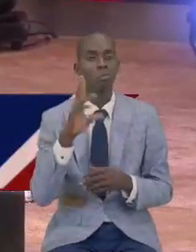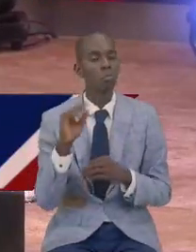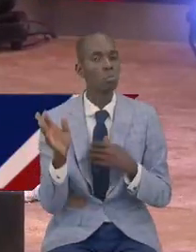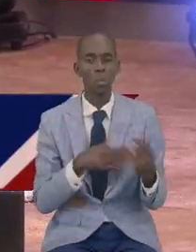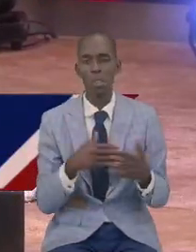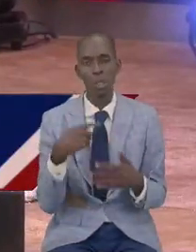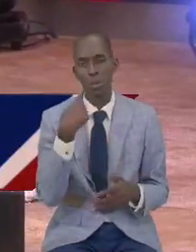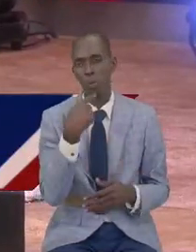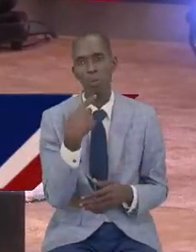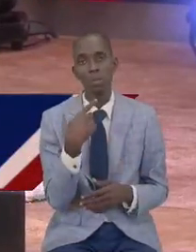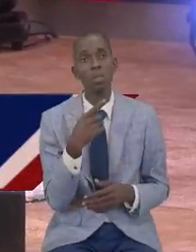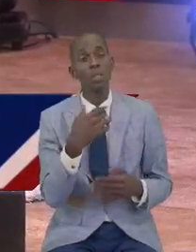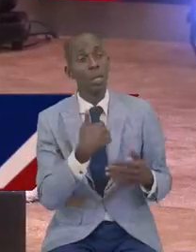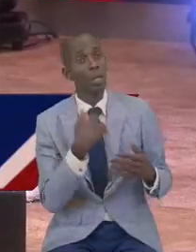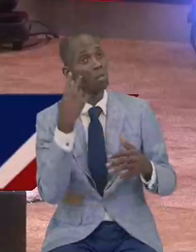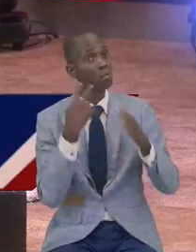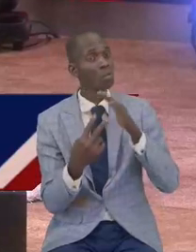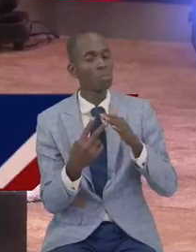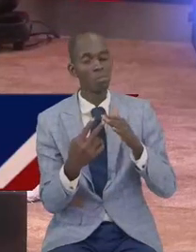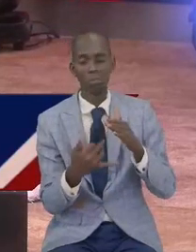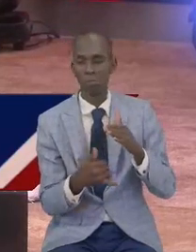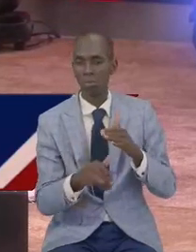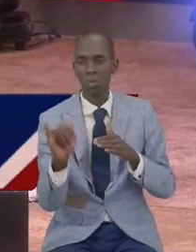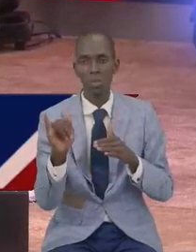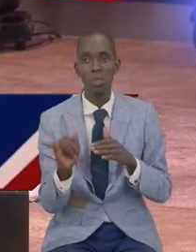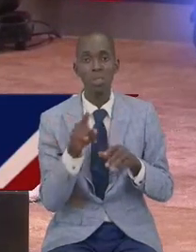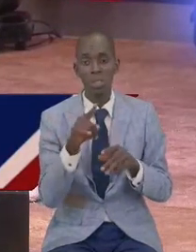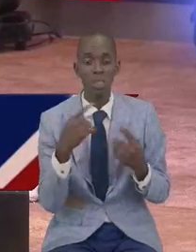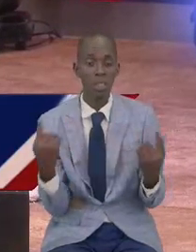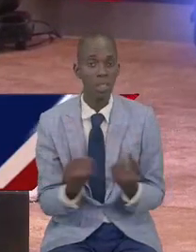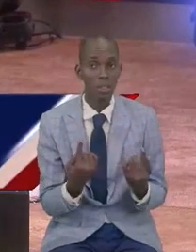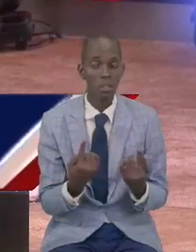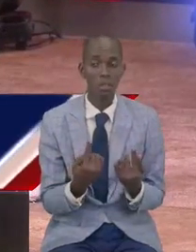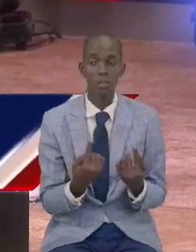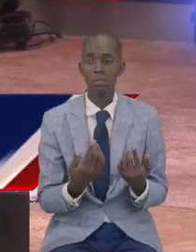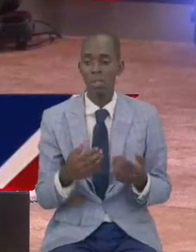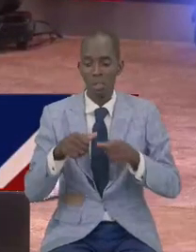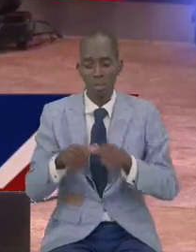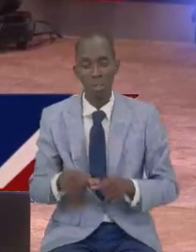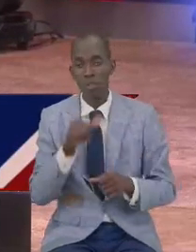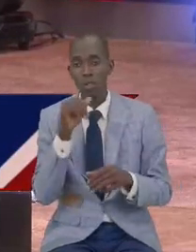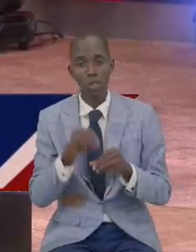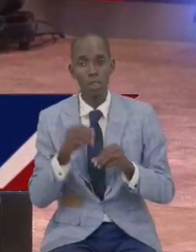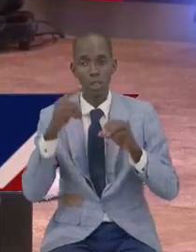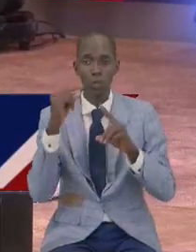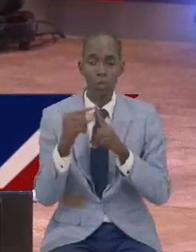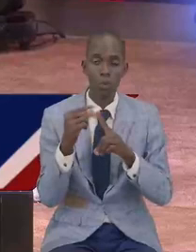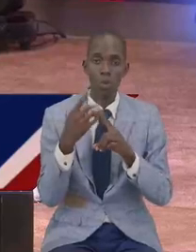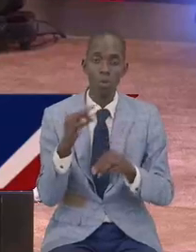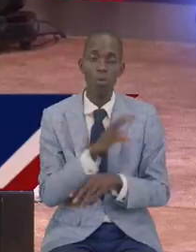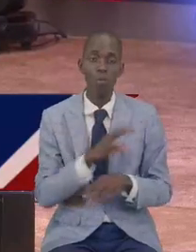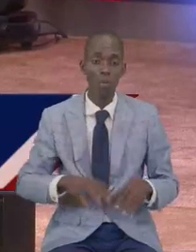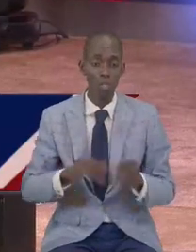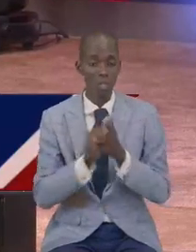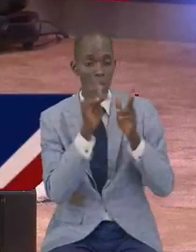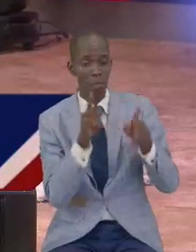Quelle que soit la position de la personne, qui que soit la personne, et la vision, il y a des visions, il ne demeure pas dans la doctrine